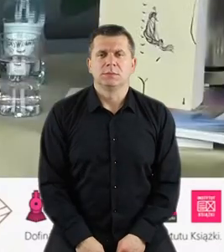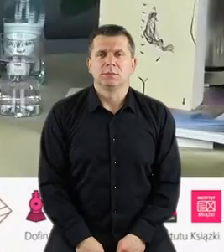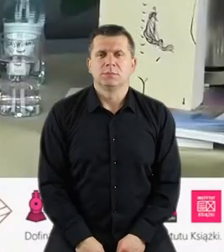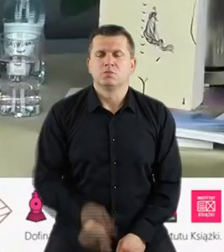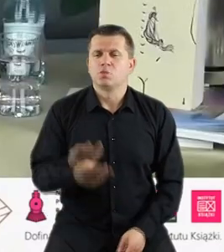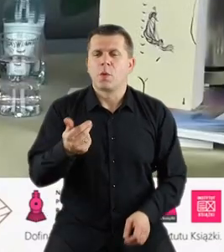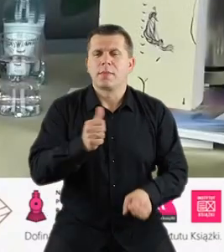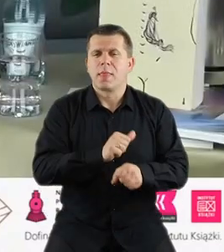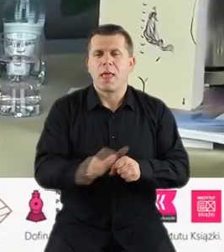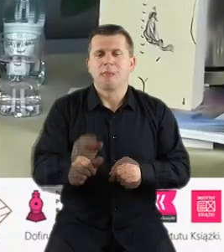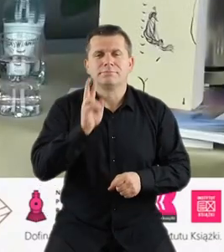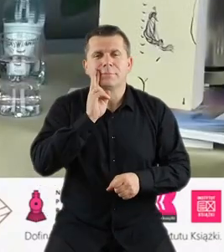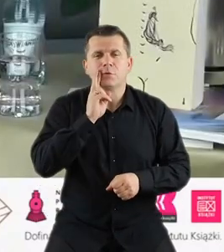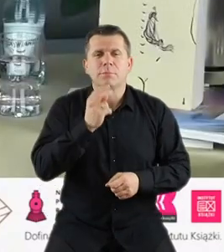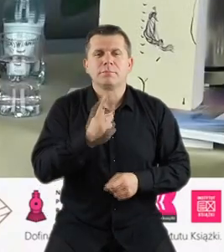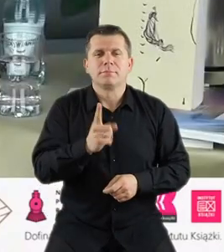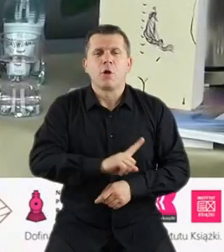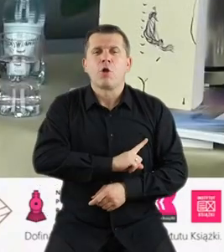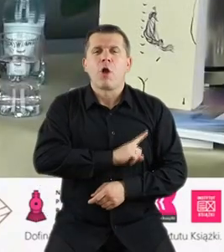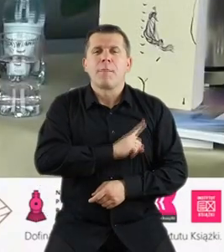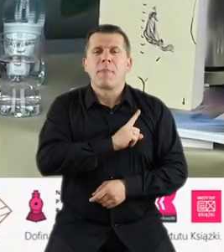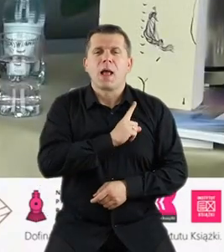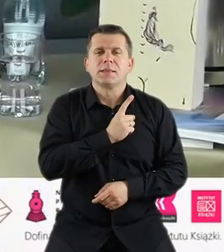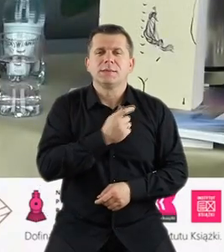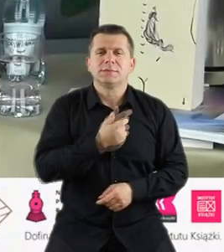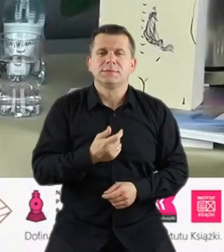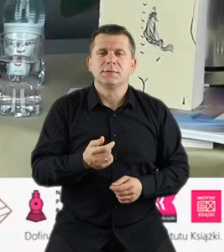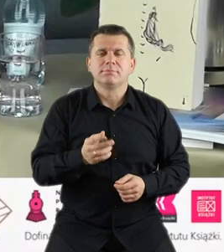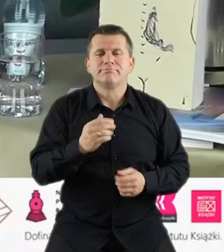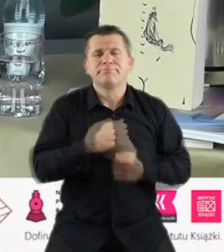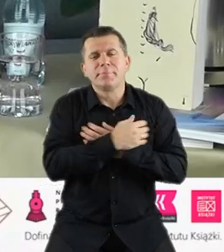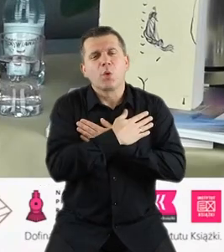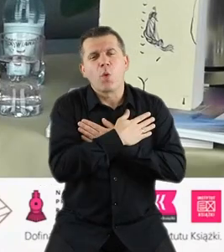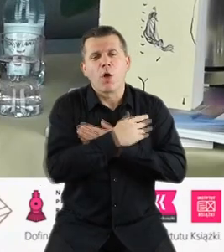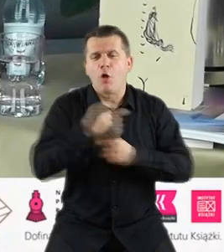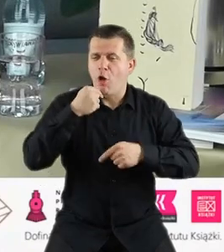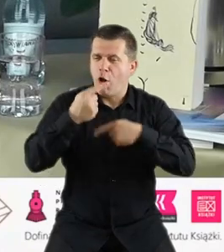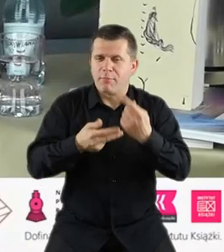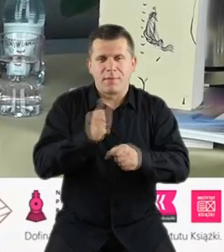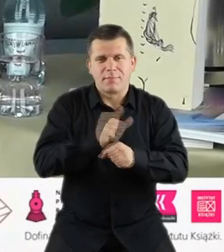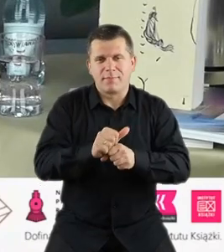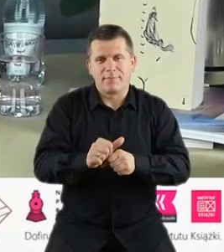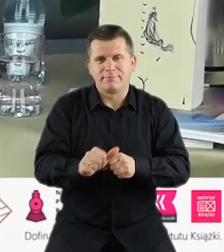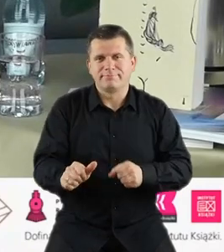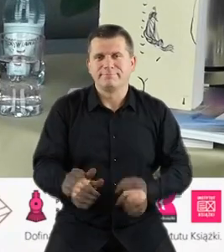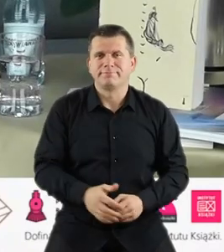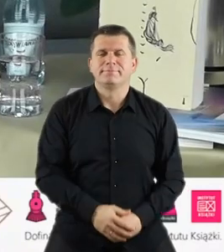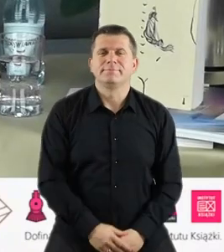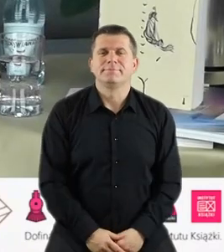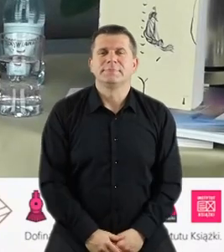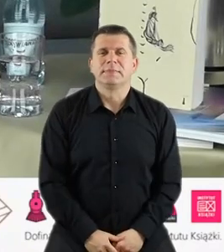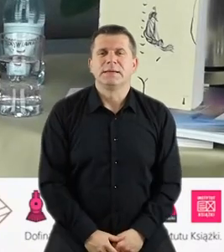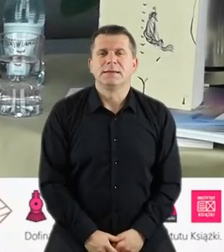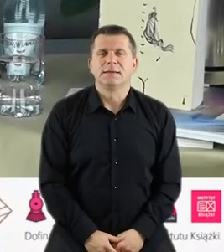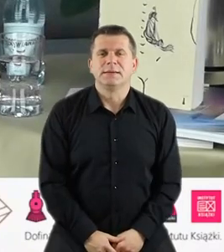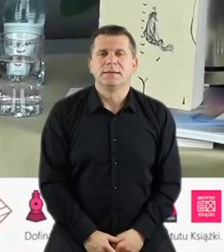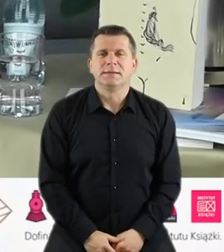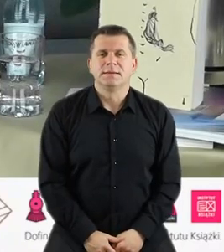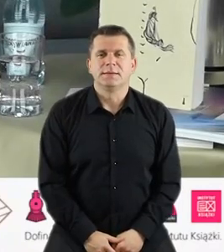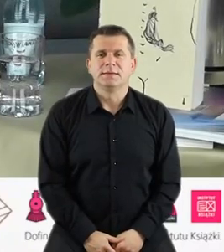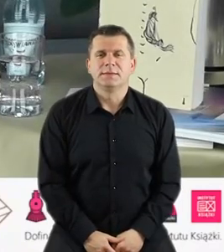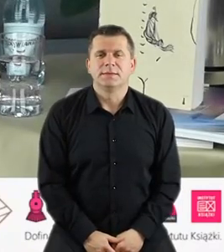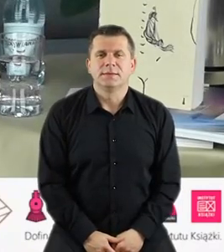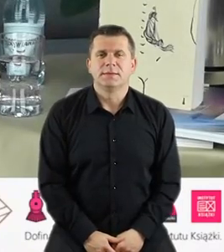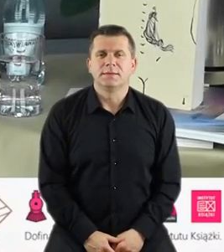To nie jest romantyczna opowieść, niestety. Chciałabym, żeby była jakaś tajemnicza, że nie wiem, siedziałam w archiwum, ale nie.